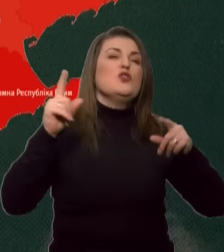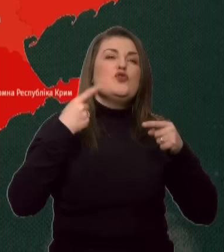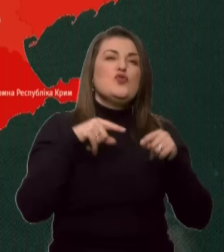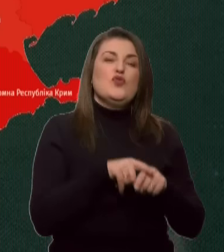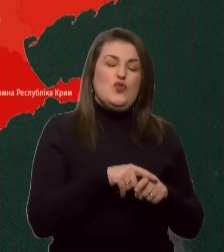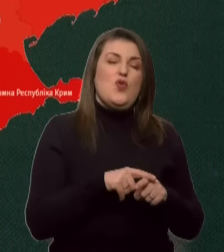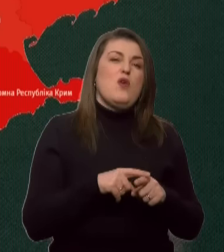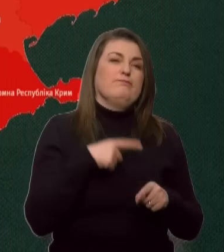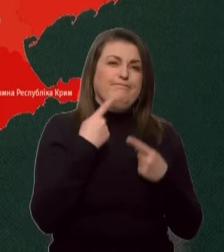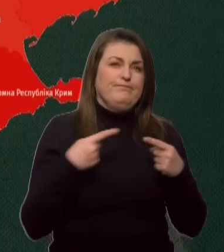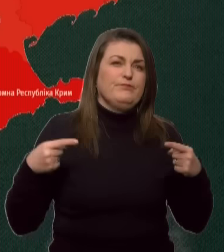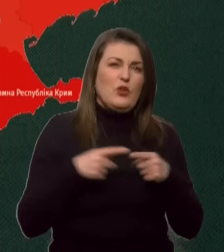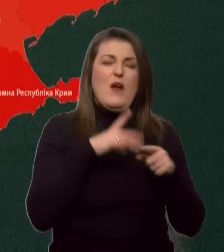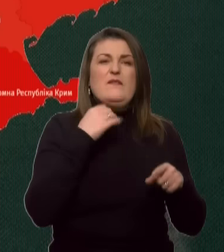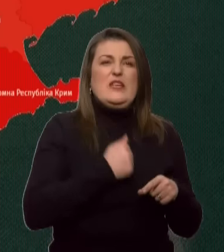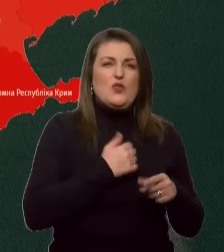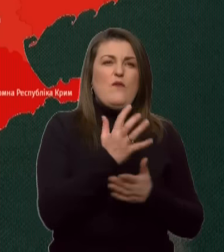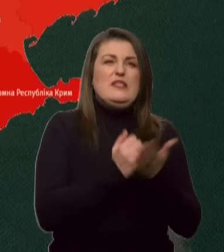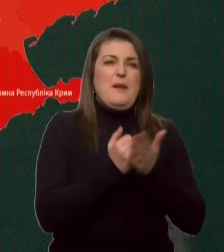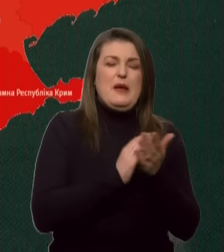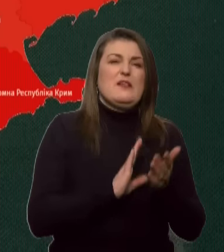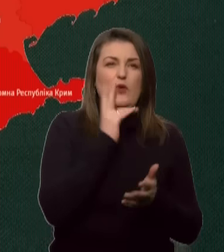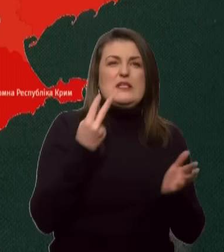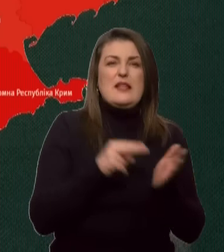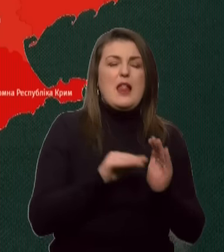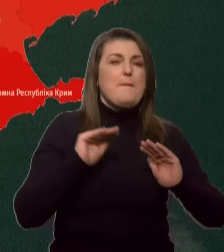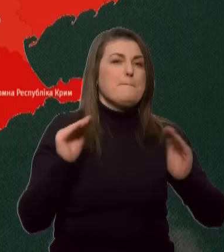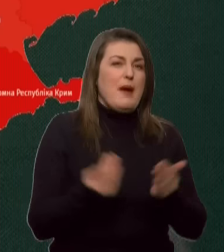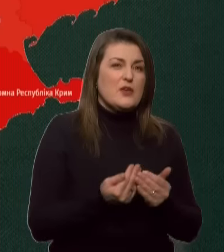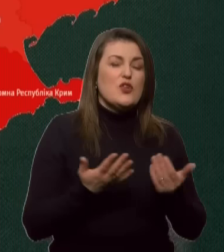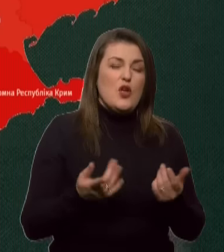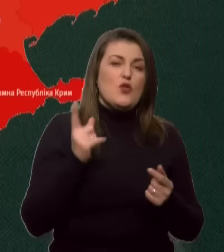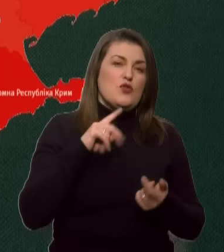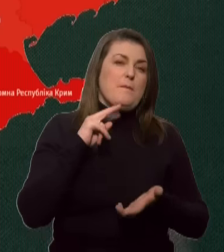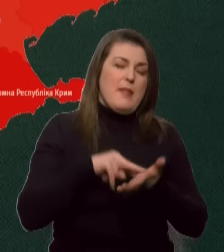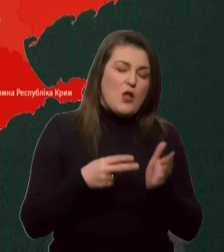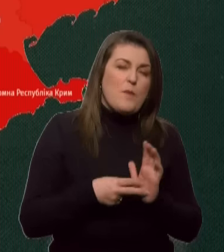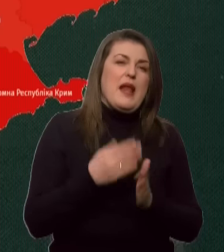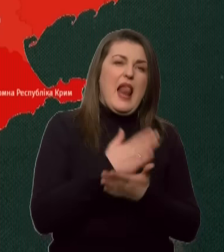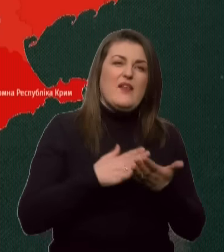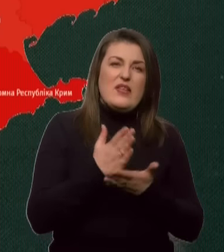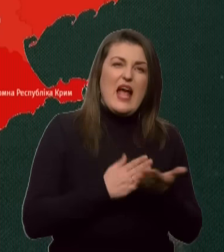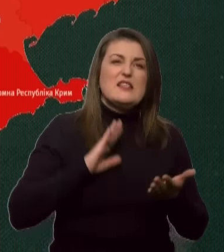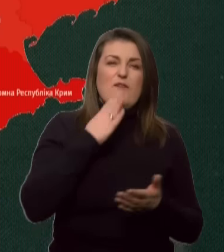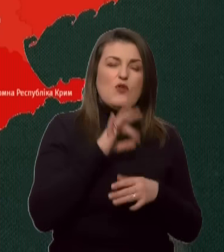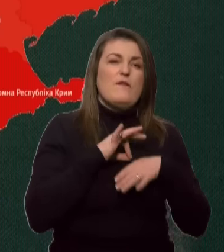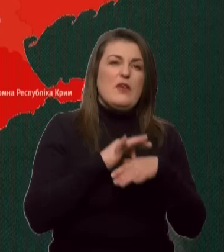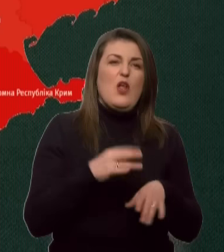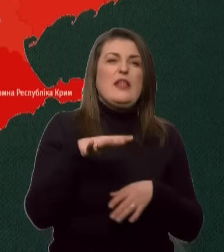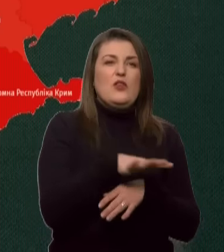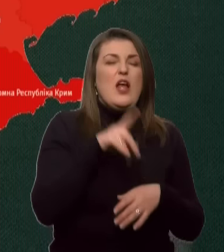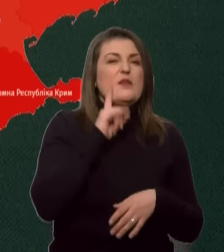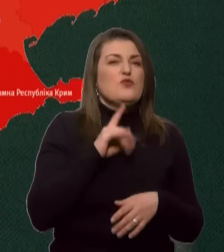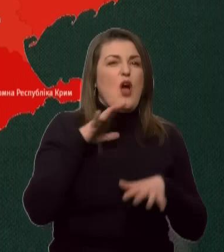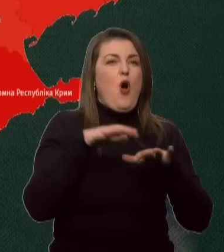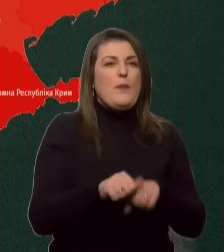точно військові запаси ворога стали меншими. Тож планомірна ліквідація ворога ведеться на території тимчасово